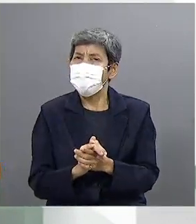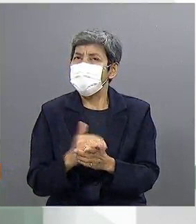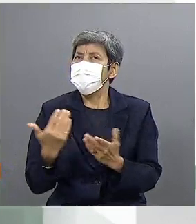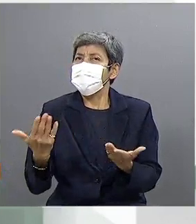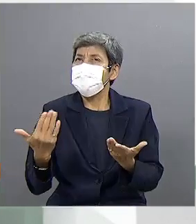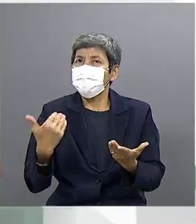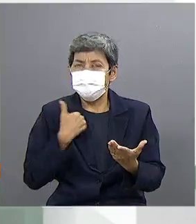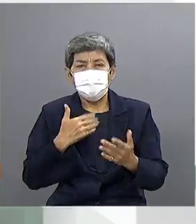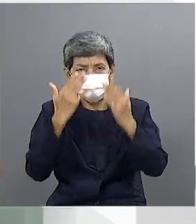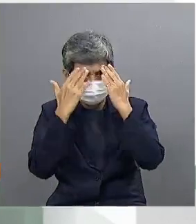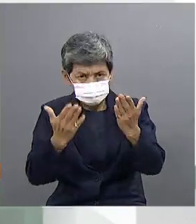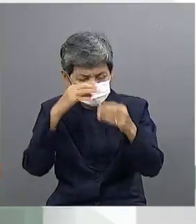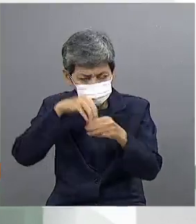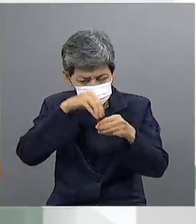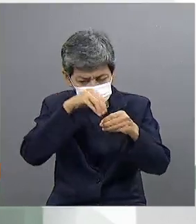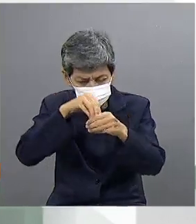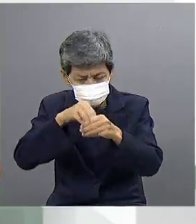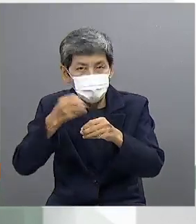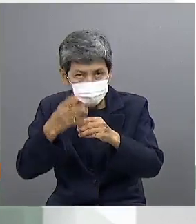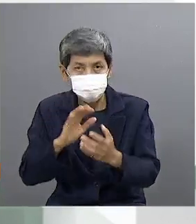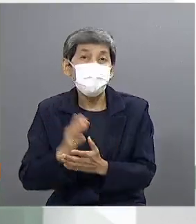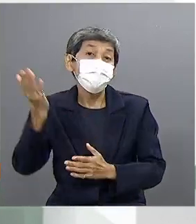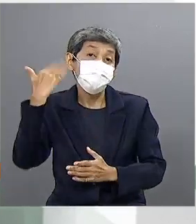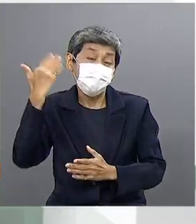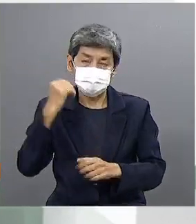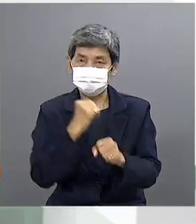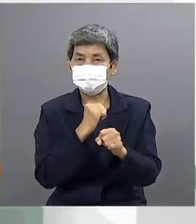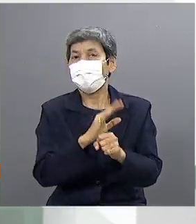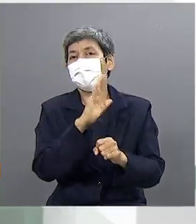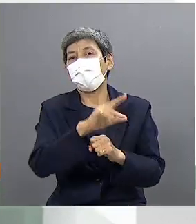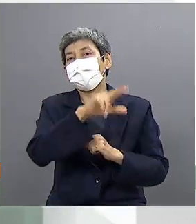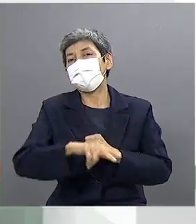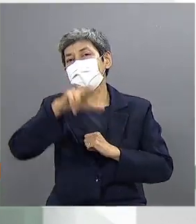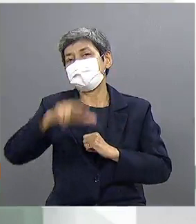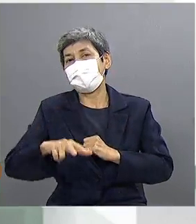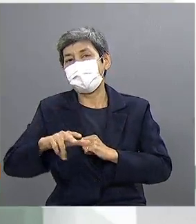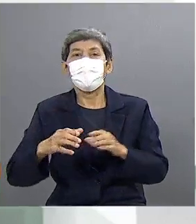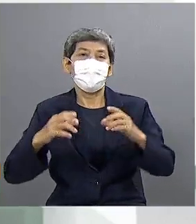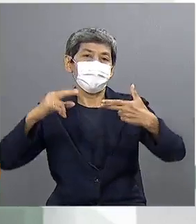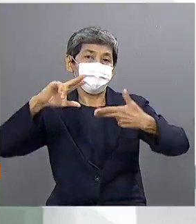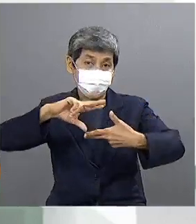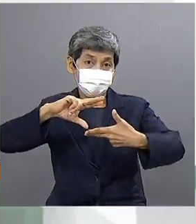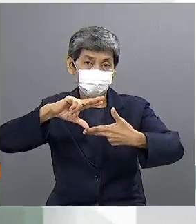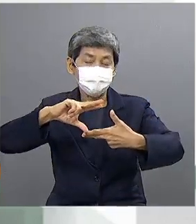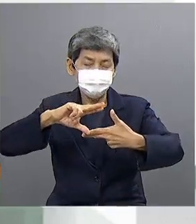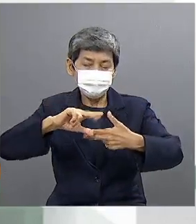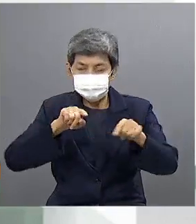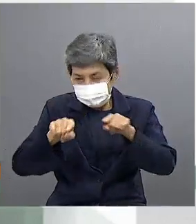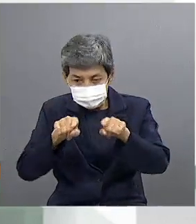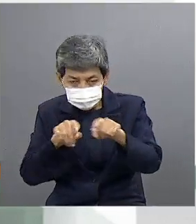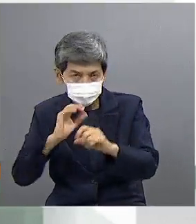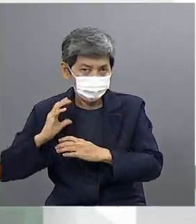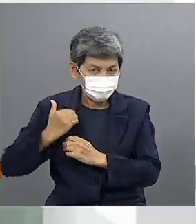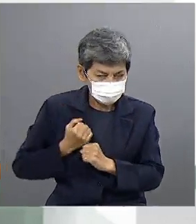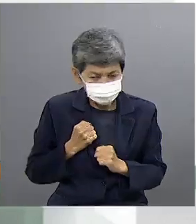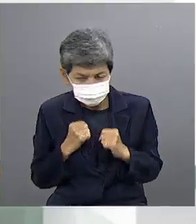ลิมอาศัยเป็นส่วนใหญ่เดิมเป็นพื้นที่ฐานเสียงของเพื่อไทยและพลังประชารัฐก็ขับเคี่ยวกันประชาธิปัตย์ก็พยายามจะสู้ในฝั่ง